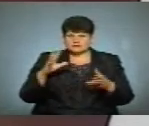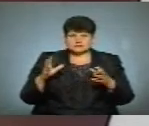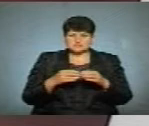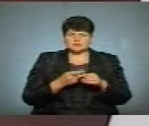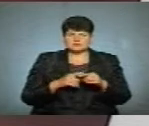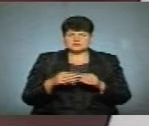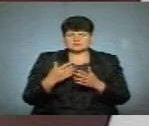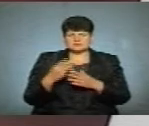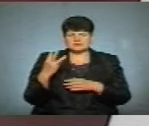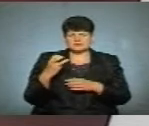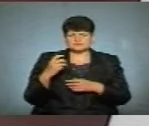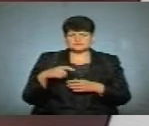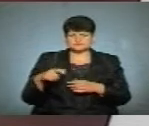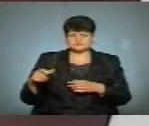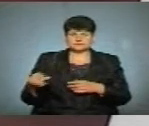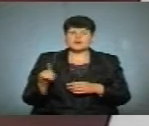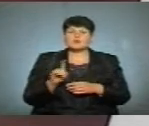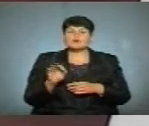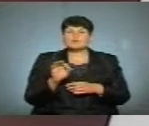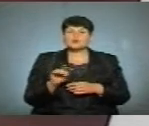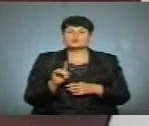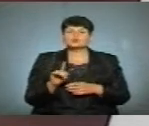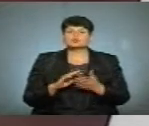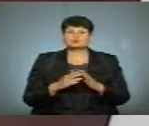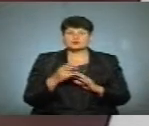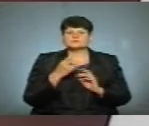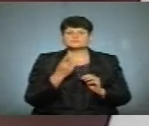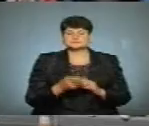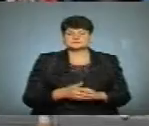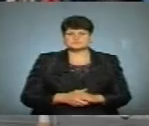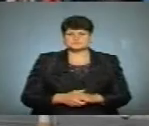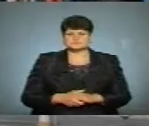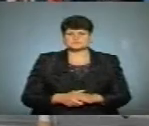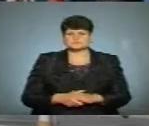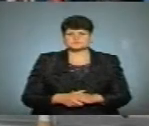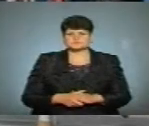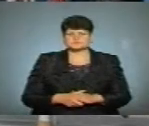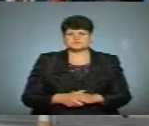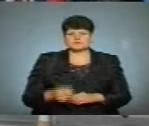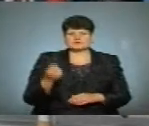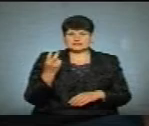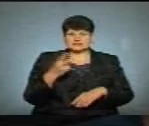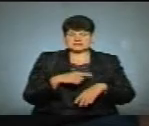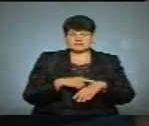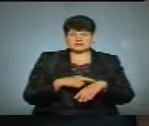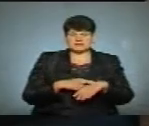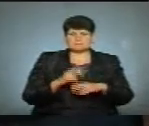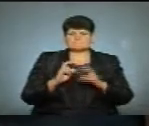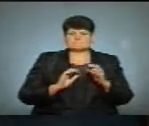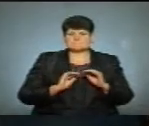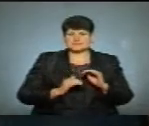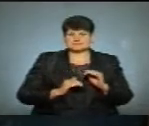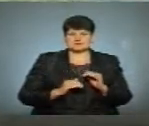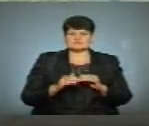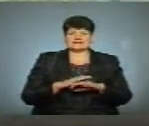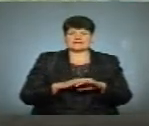близько 300 осіб. Про що домовилися, дивіться. О 12-й годині підприємці ринків зібралися